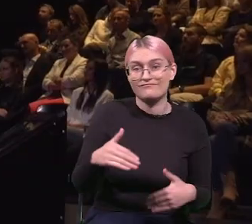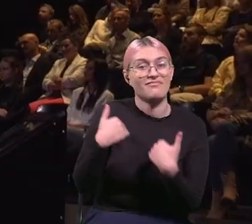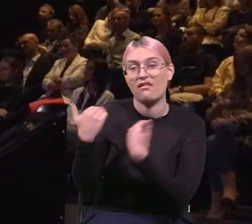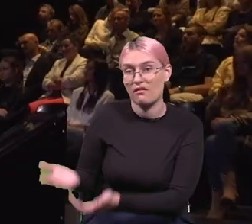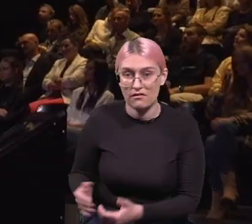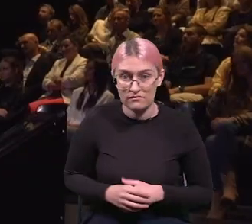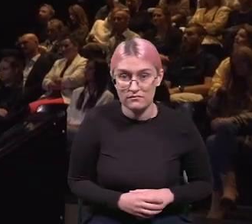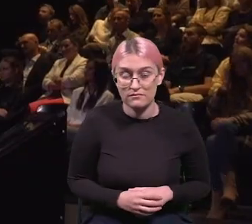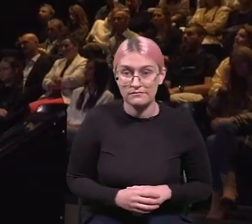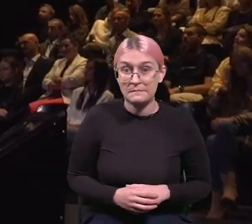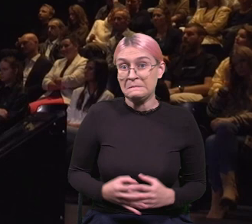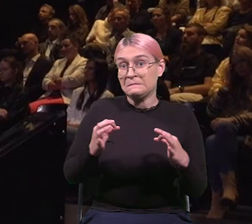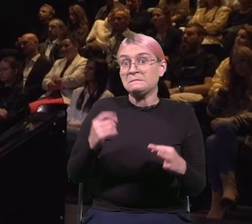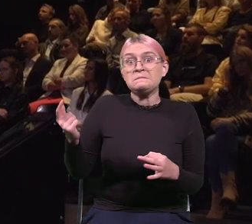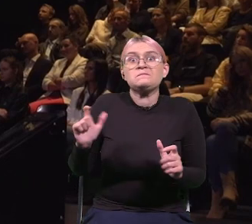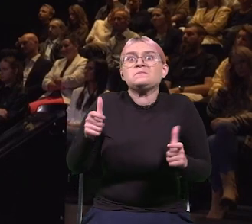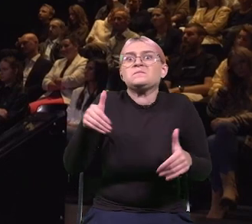jego samodzielna droga do